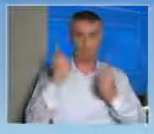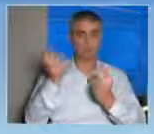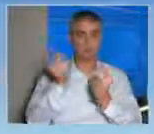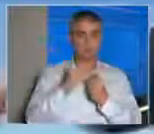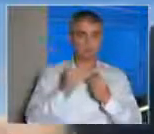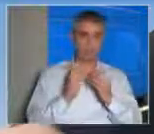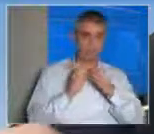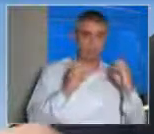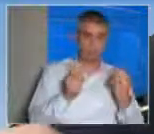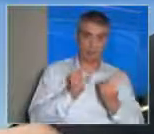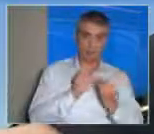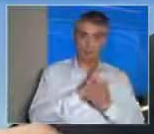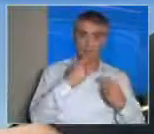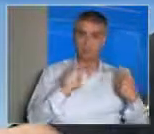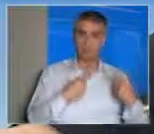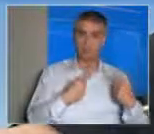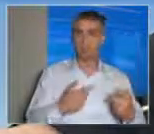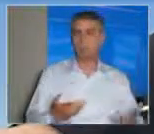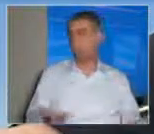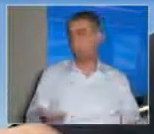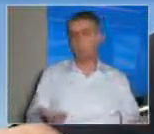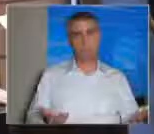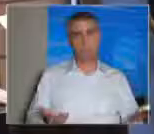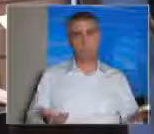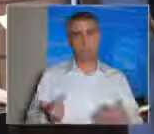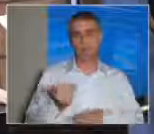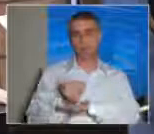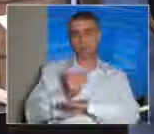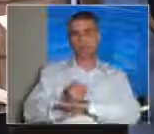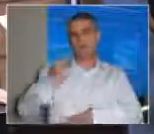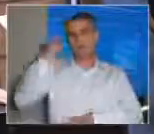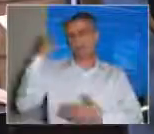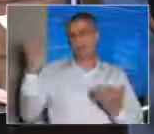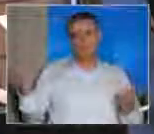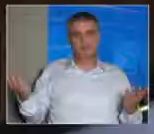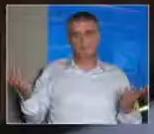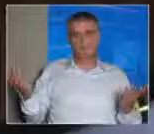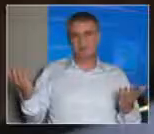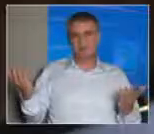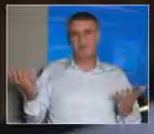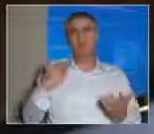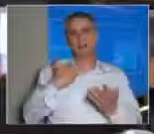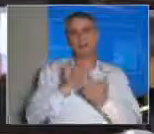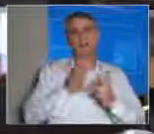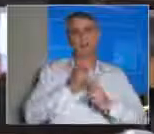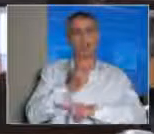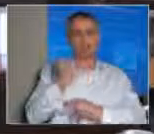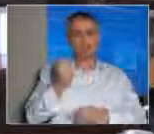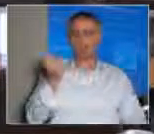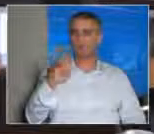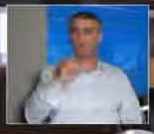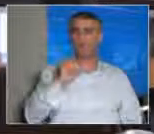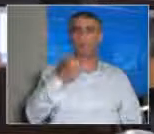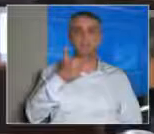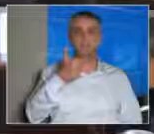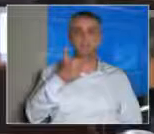יצטרך עוד ארכה? עוד מוקדם לשפוט, אנחנו, אני חושב שפחות או יותר עברנו כרגע את השבועיים